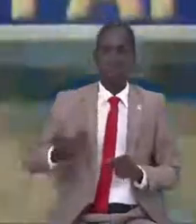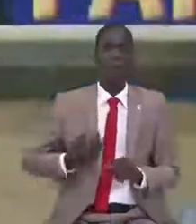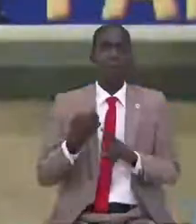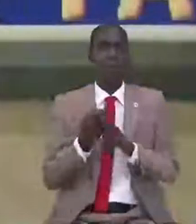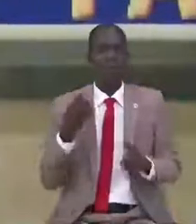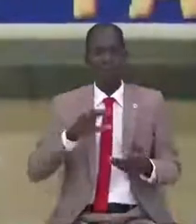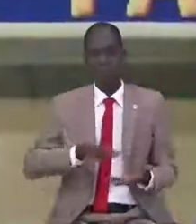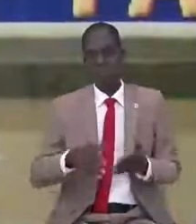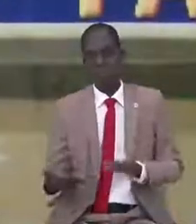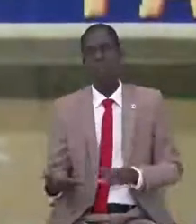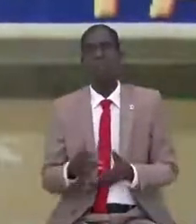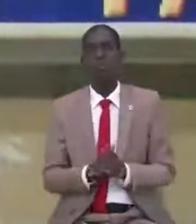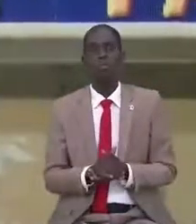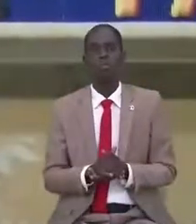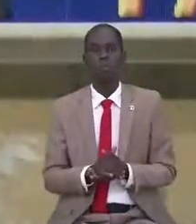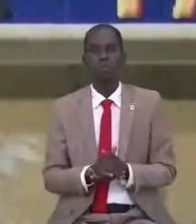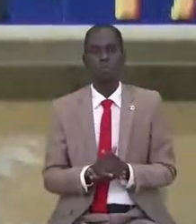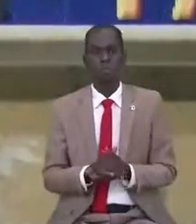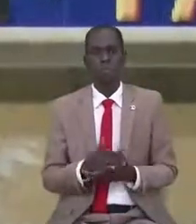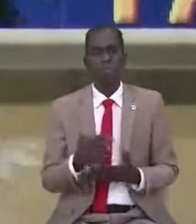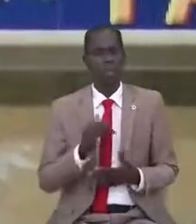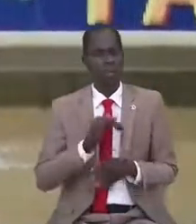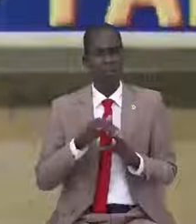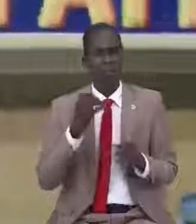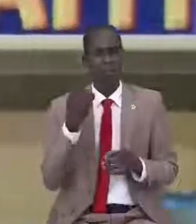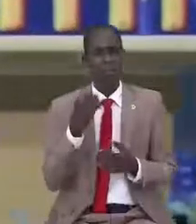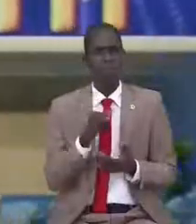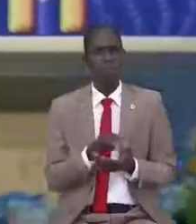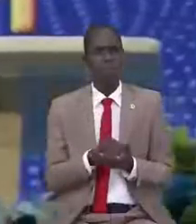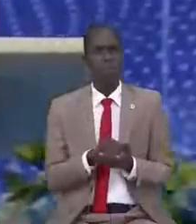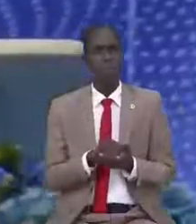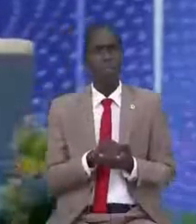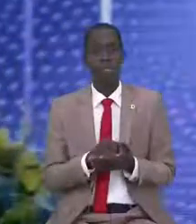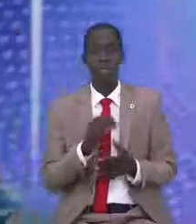une âme de la mort. Comment je comprends cela?